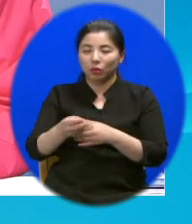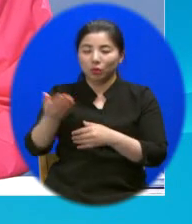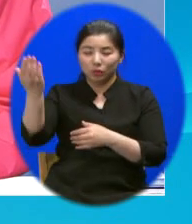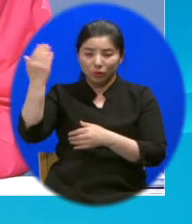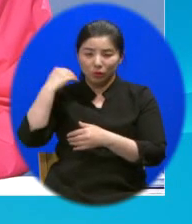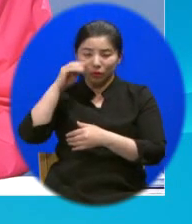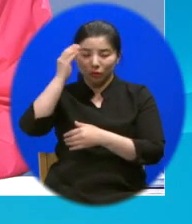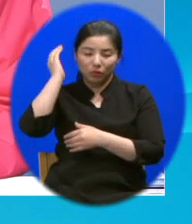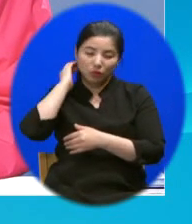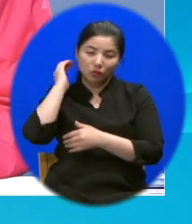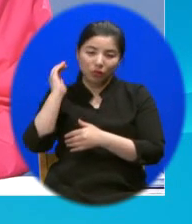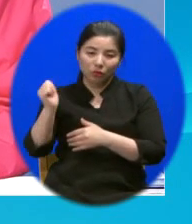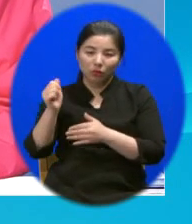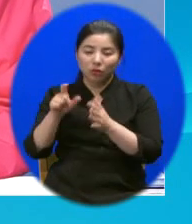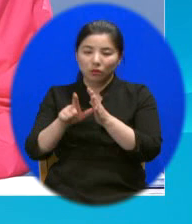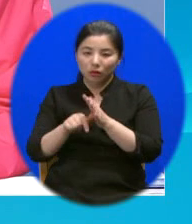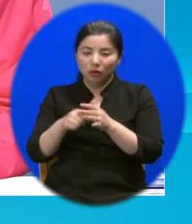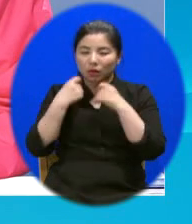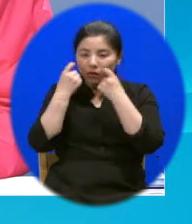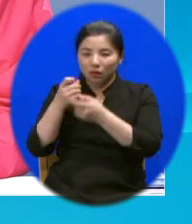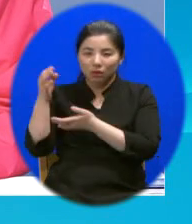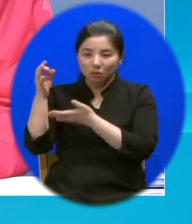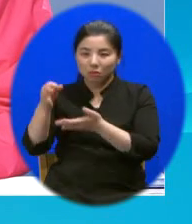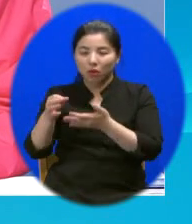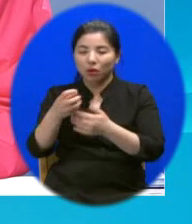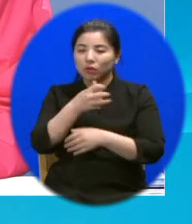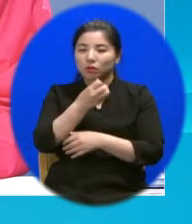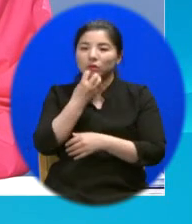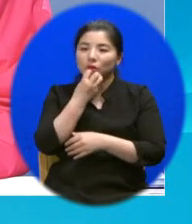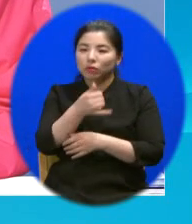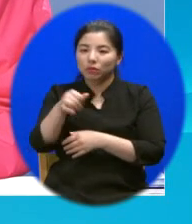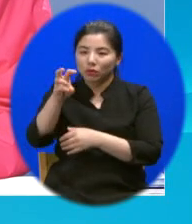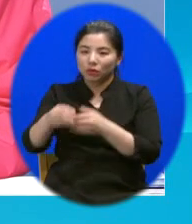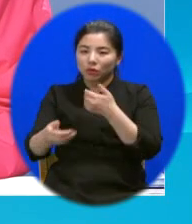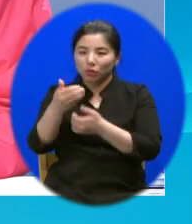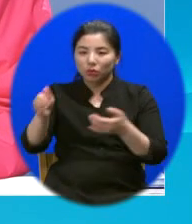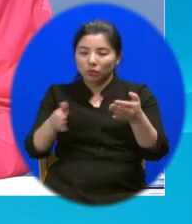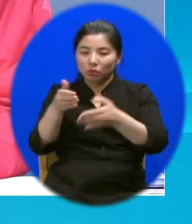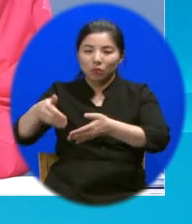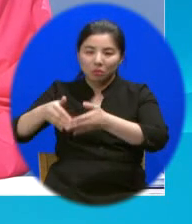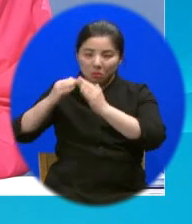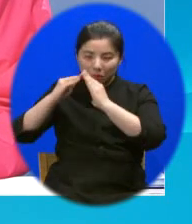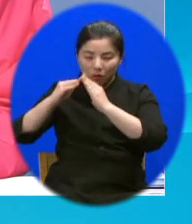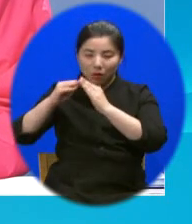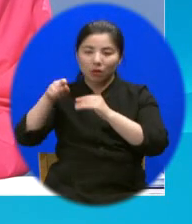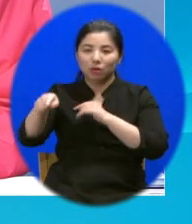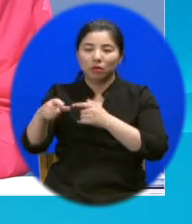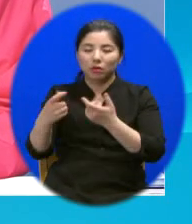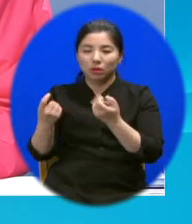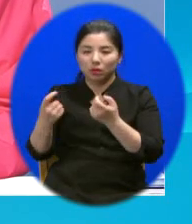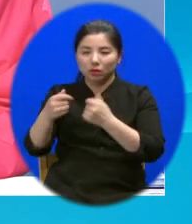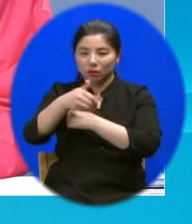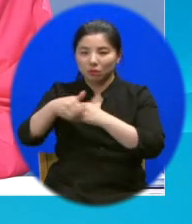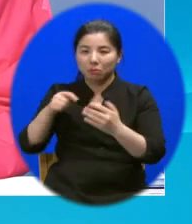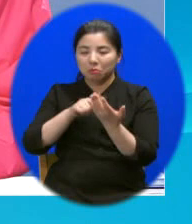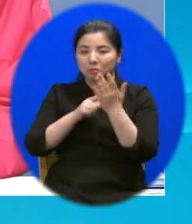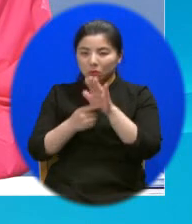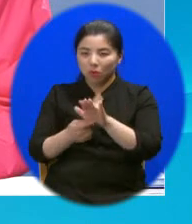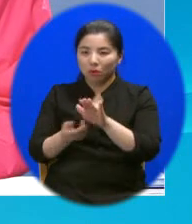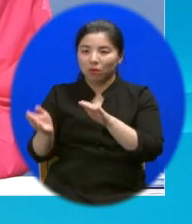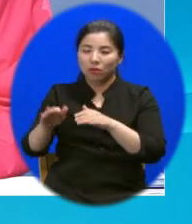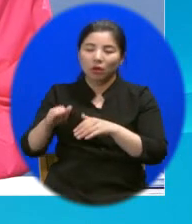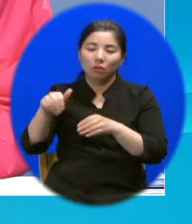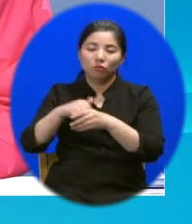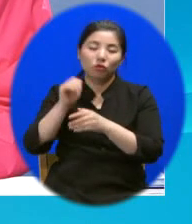정권 에서 민자 루다 3종 서울 고속도로가 어그 세워지기 로 이와 같이 계획이 확정됐다 온건데 문재인